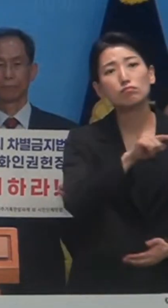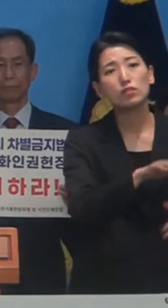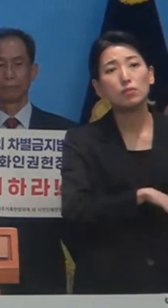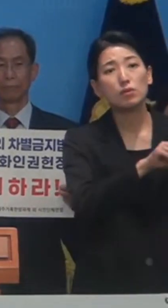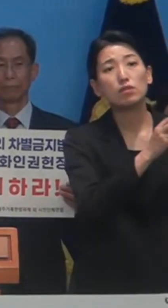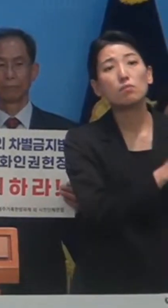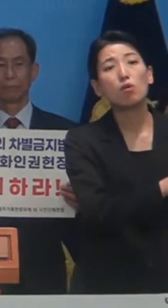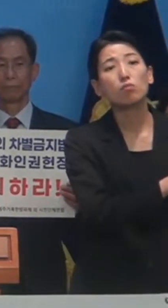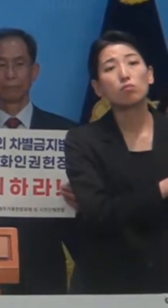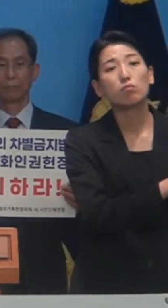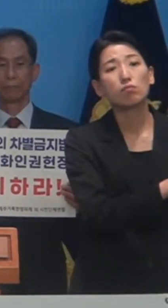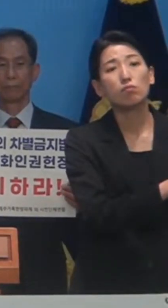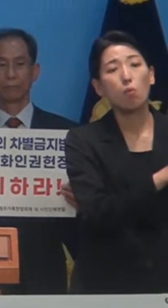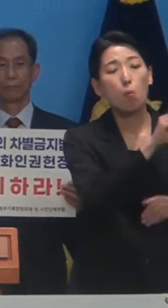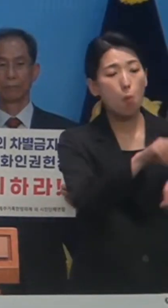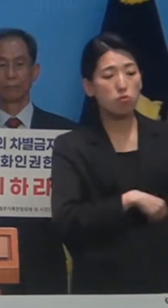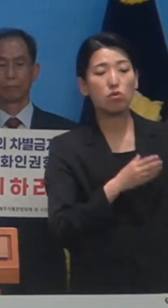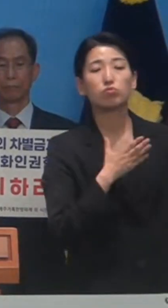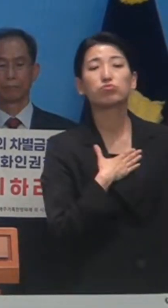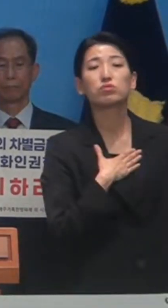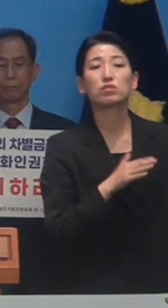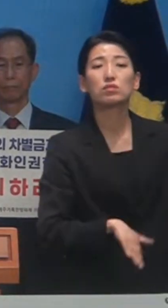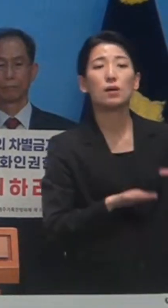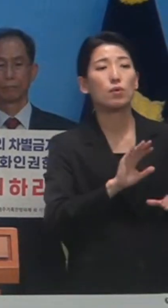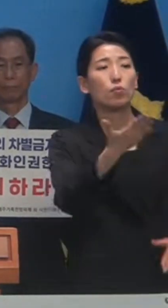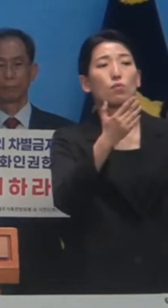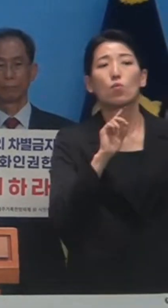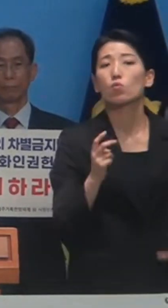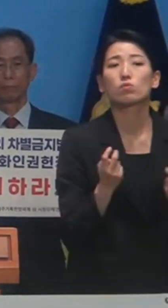인권조례 남용방지법을 제정해 주십시오.